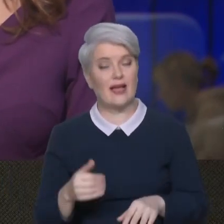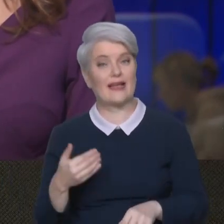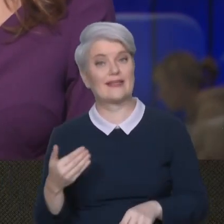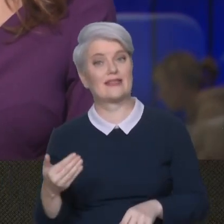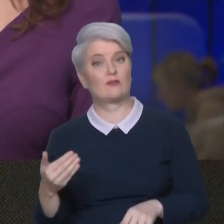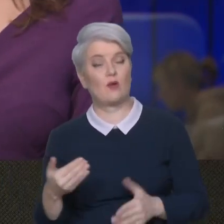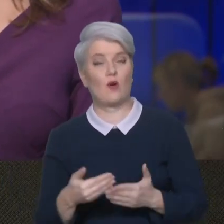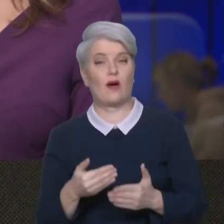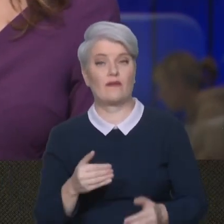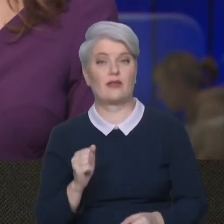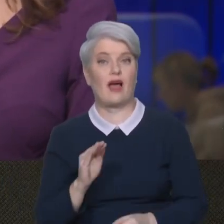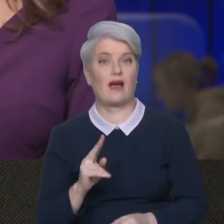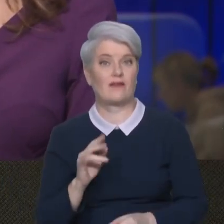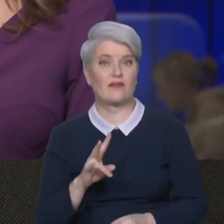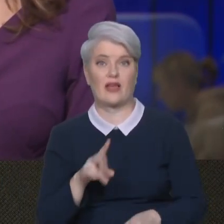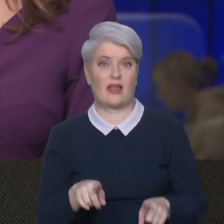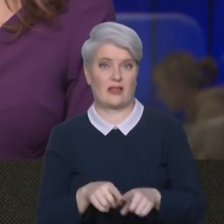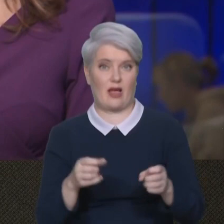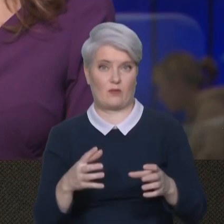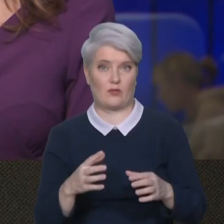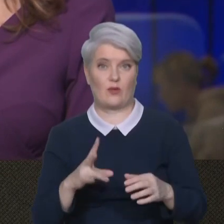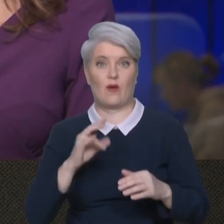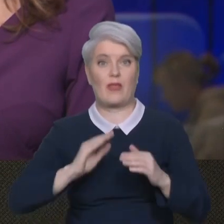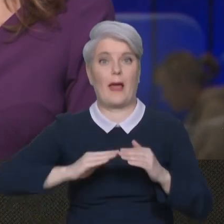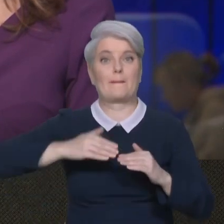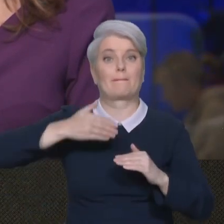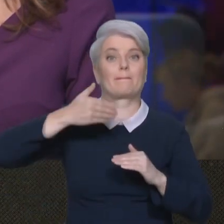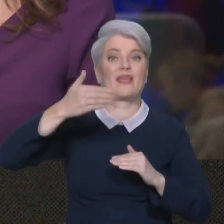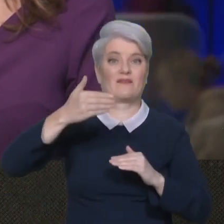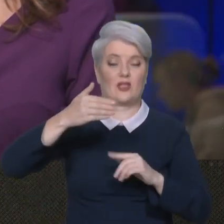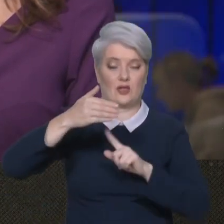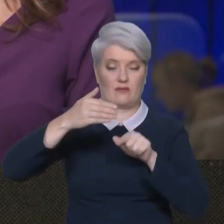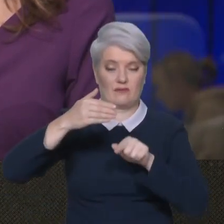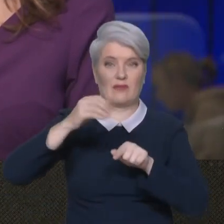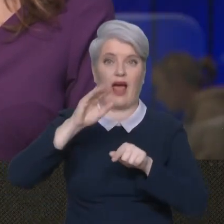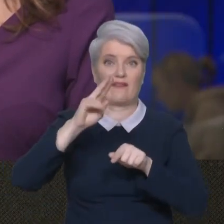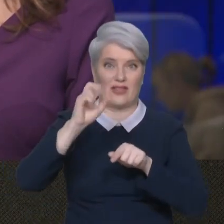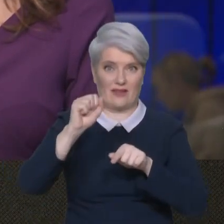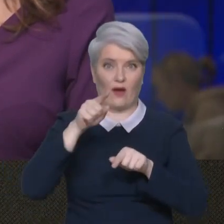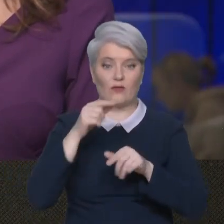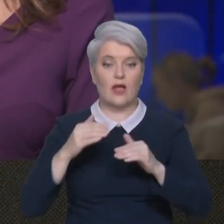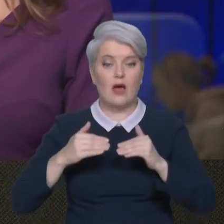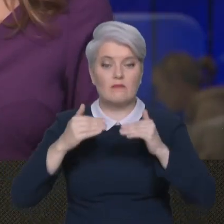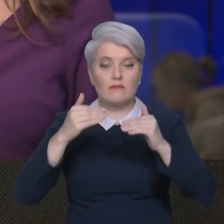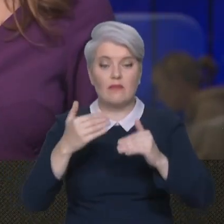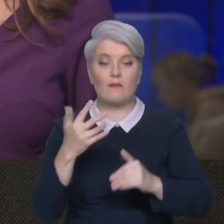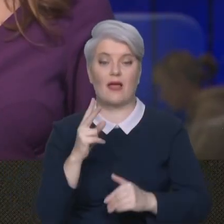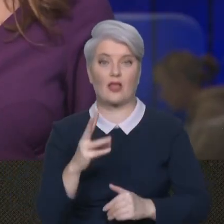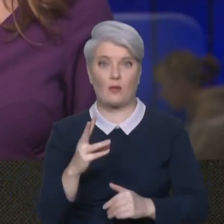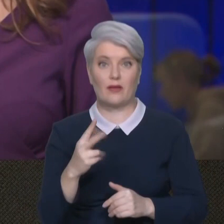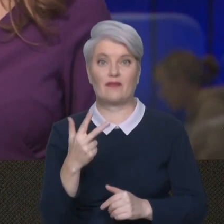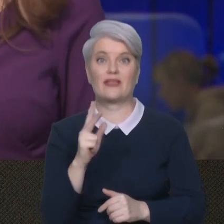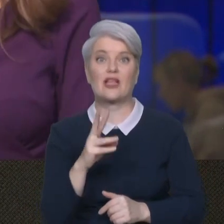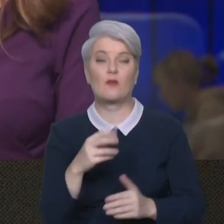так все просто. Все ж таки, от на північ від Авдіївки вони просунулись на 5 кілометрів, і вони в 3 кілометрах від